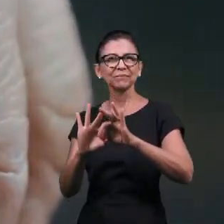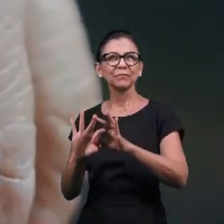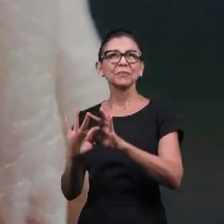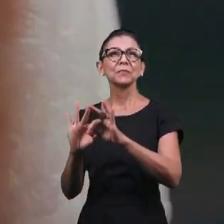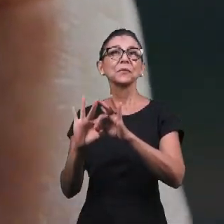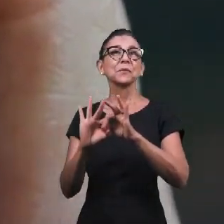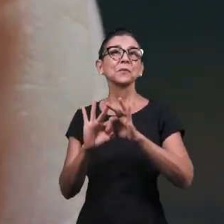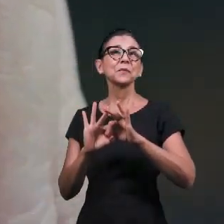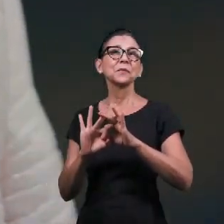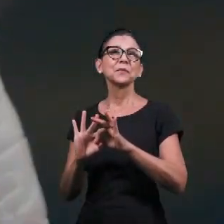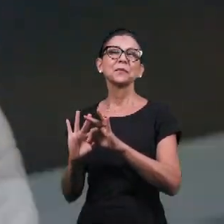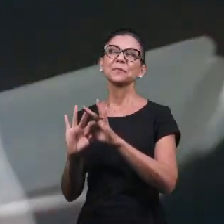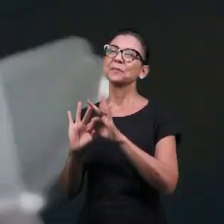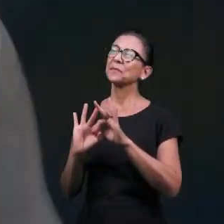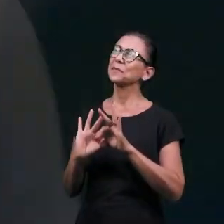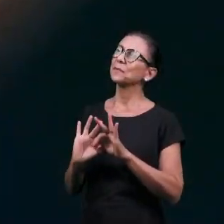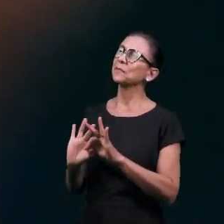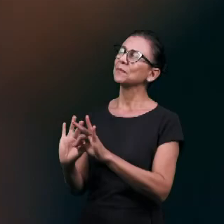Ибо я в общении